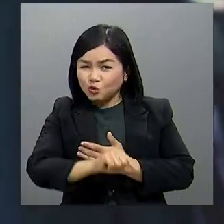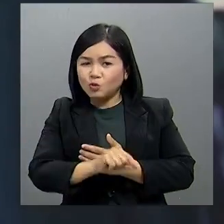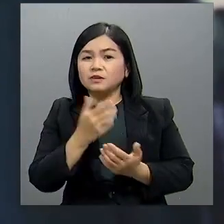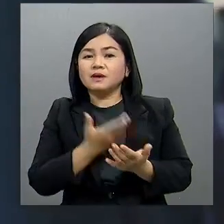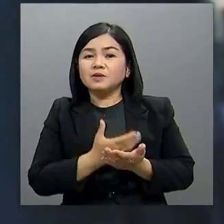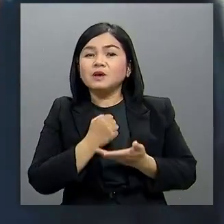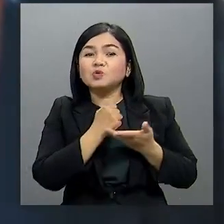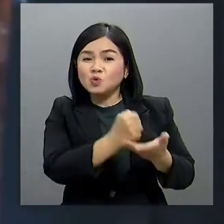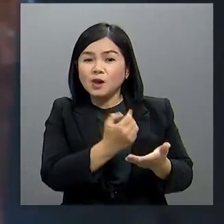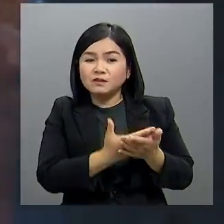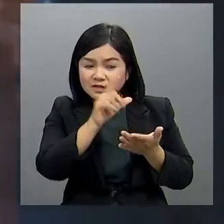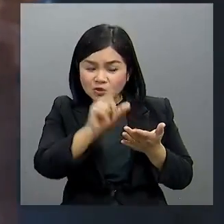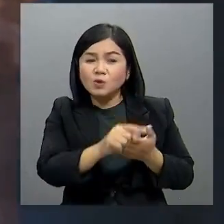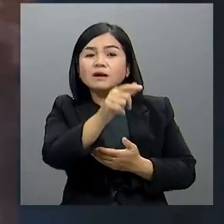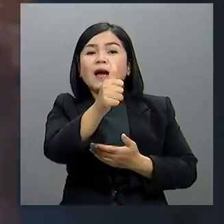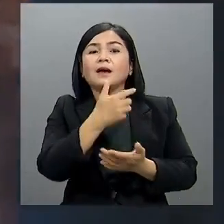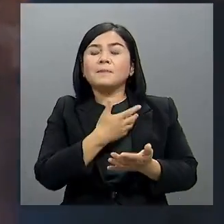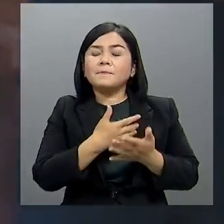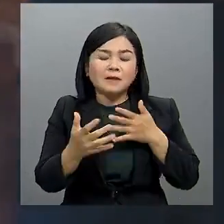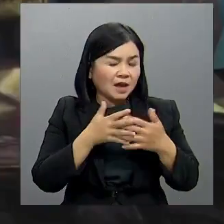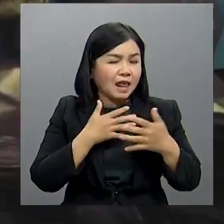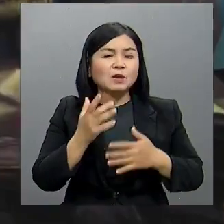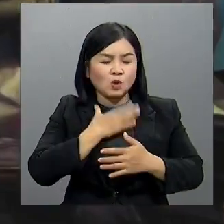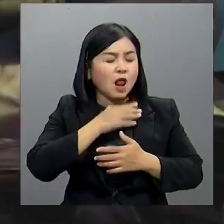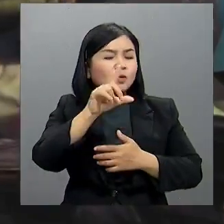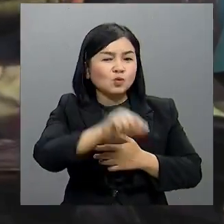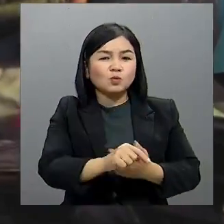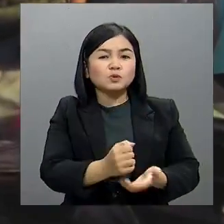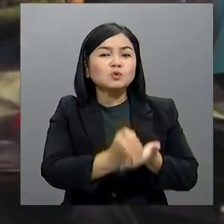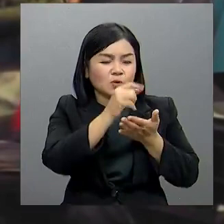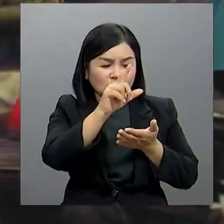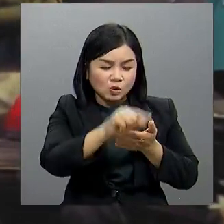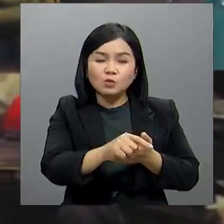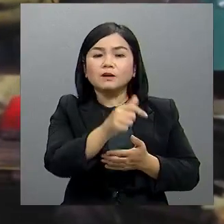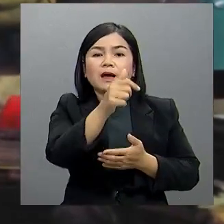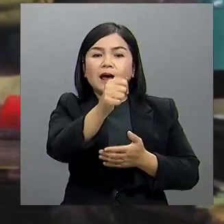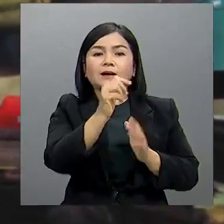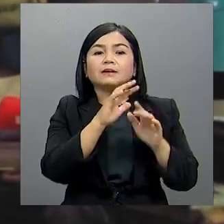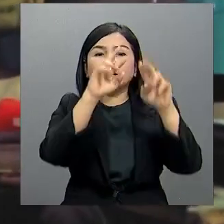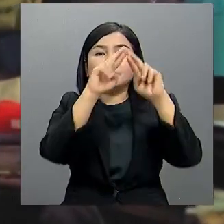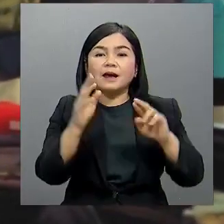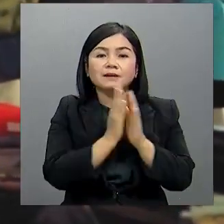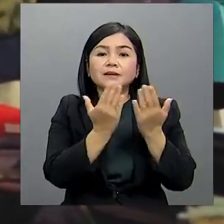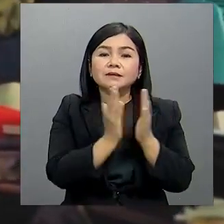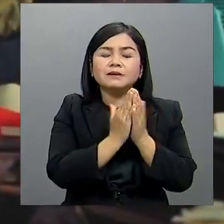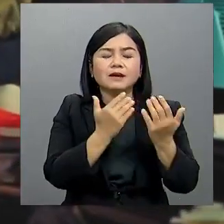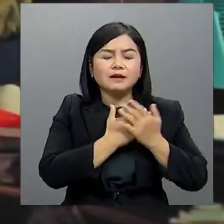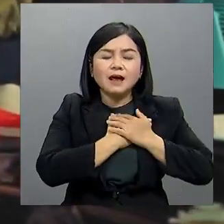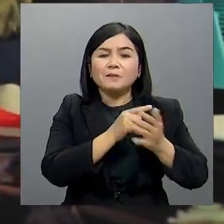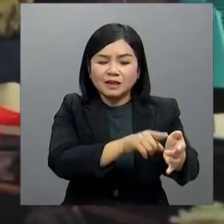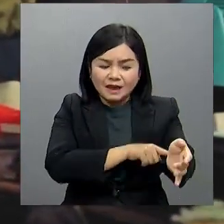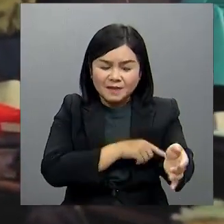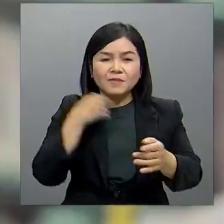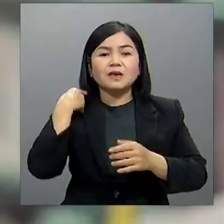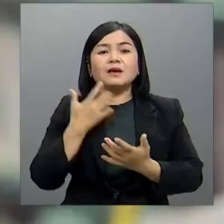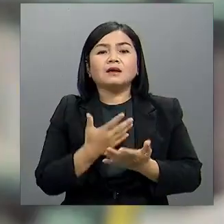เนี่ยถึงยังไงเราก็จะต้องลดราคาให้ความที่รักกันมานานเขาก็บอกว่าบางทีผมไปซื้อ